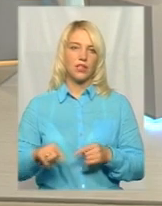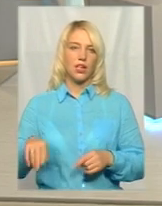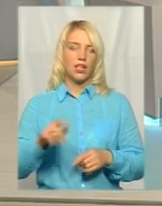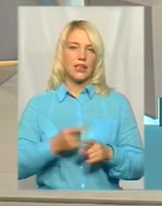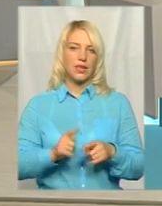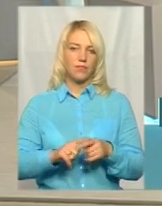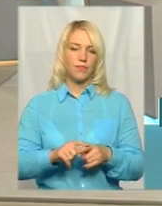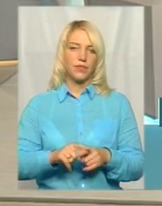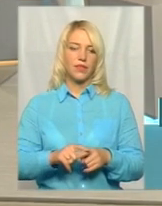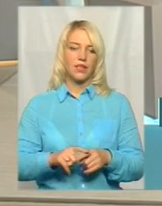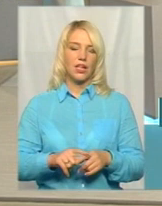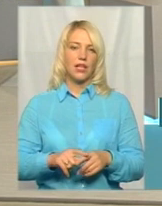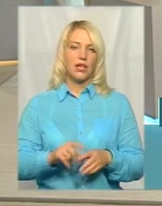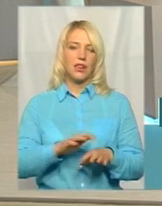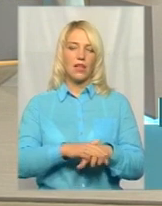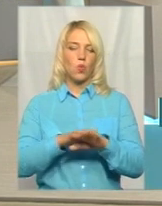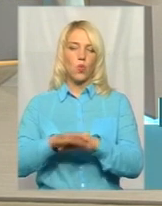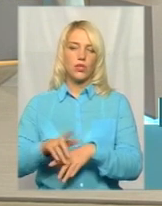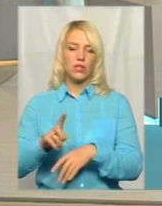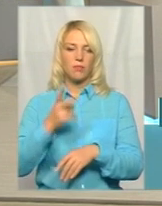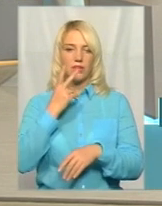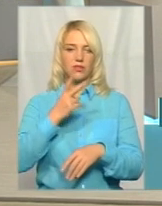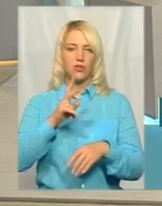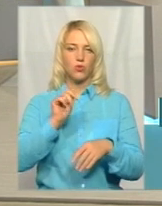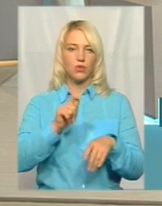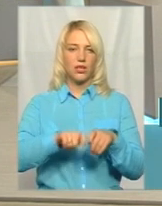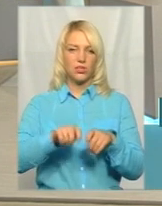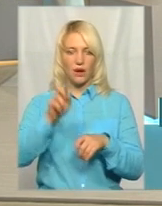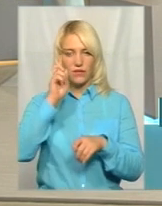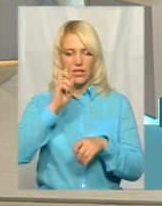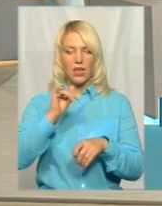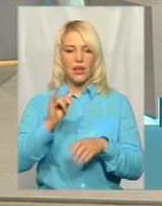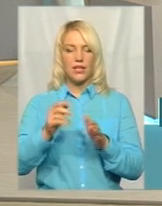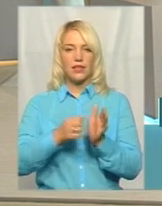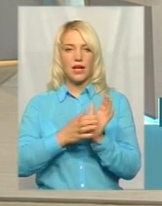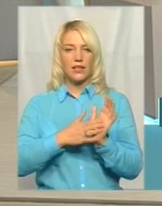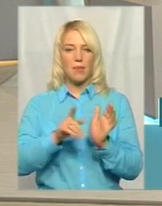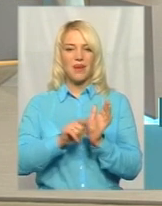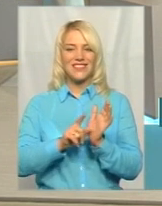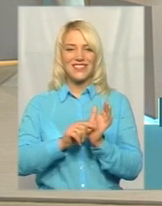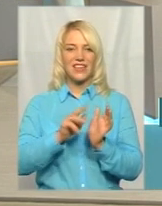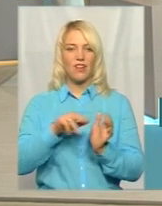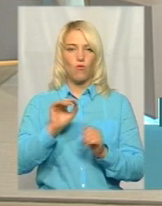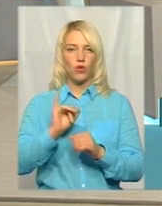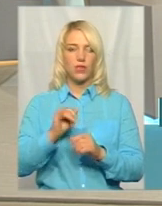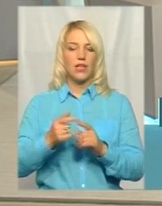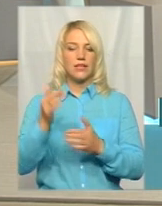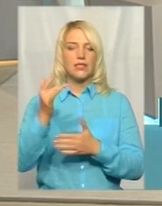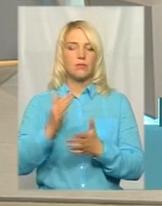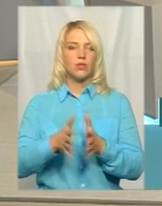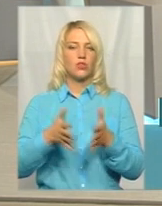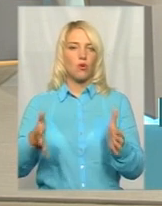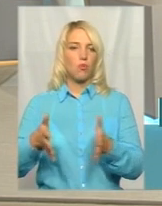тим надходженням, які видно в Державній фіскальній службі, і дані Пенсійного фонду звітні також. Тобто список доволі